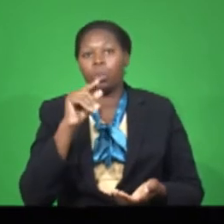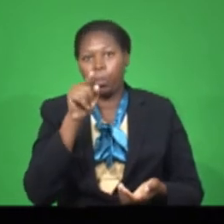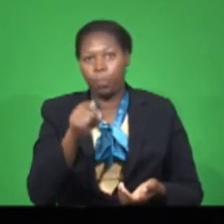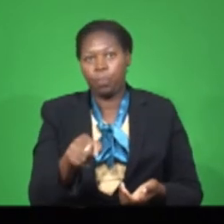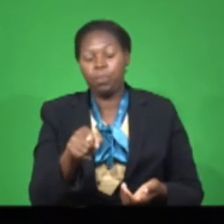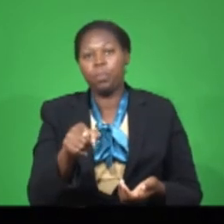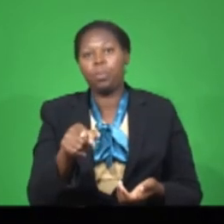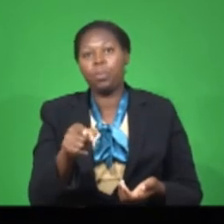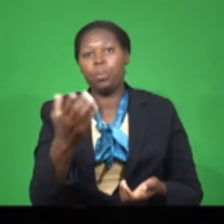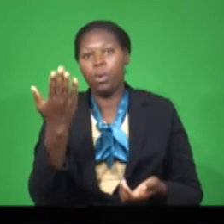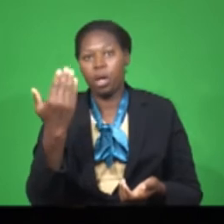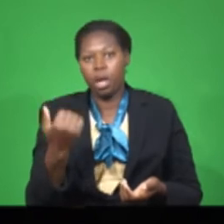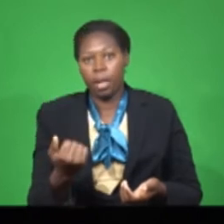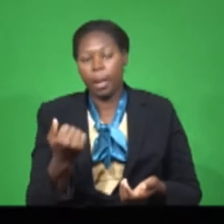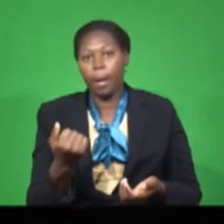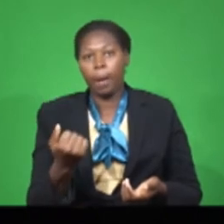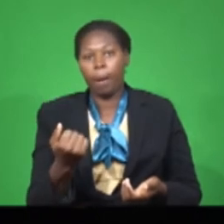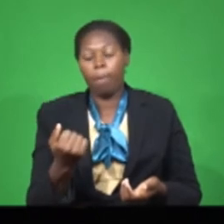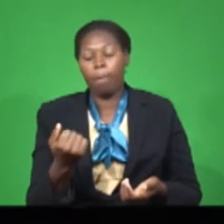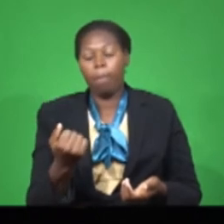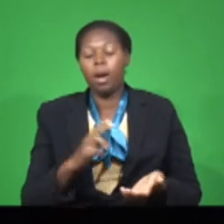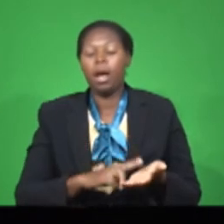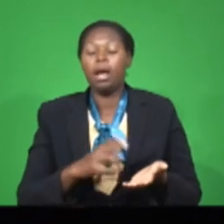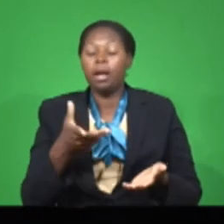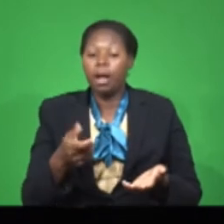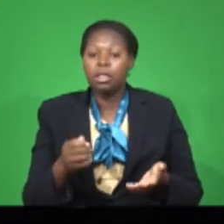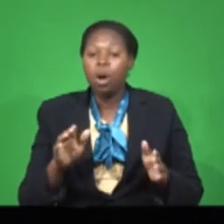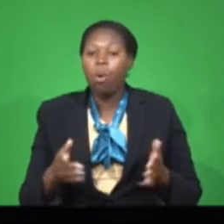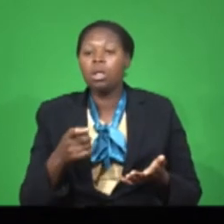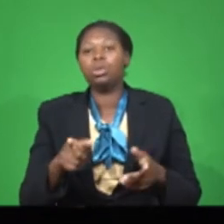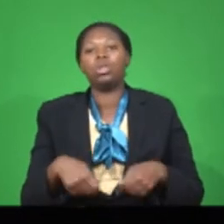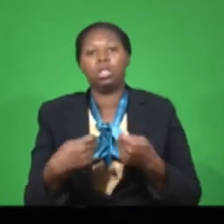Tamari muroora kuna Judha. Afirwa.